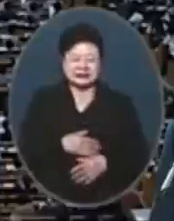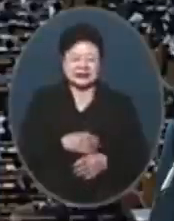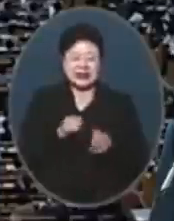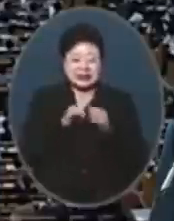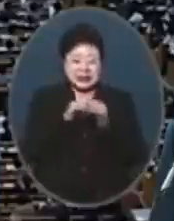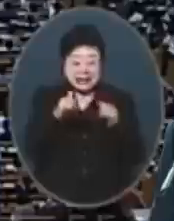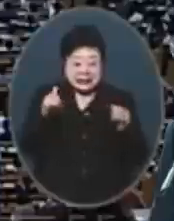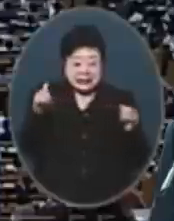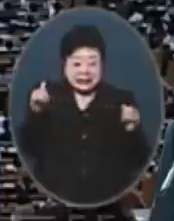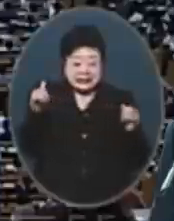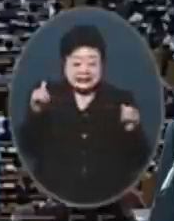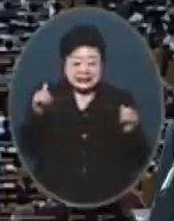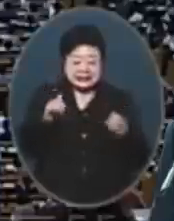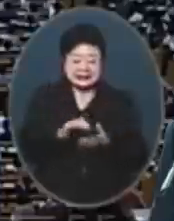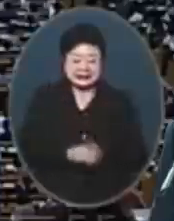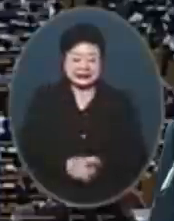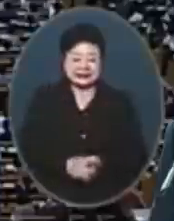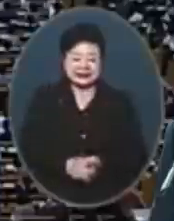인간을